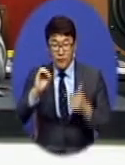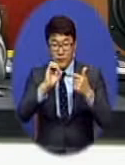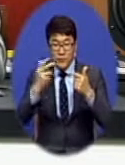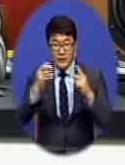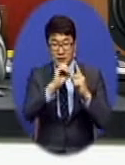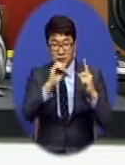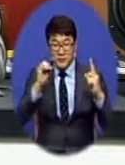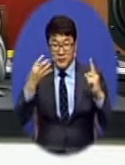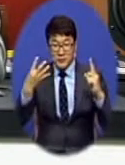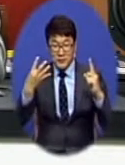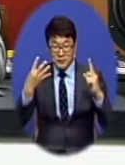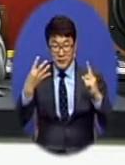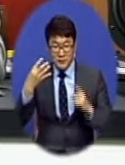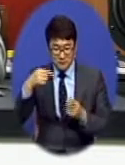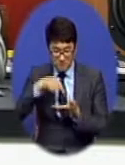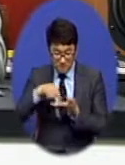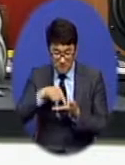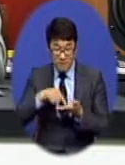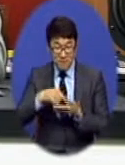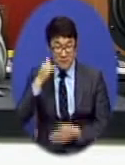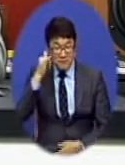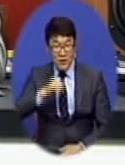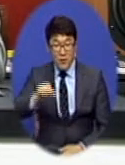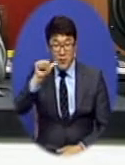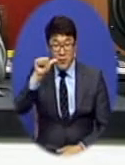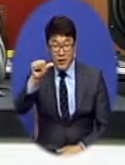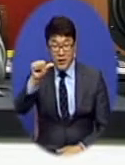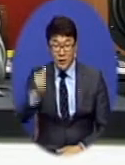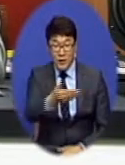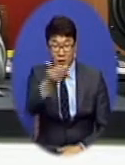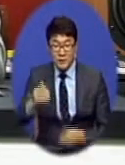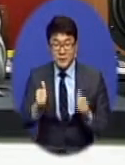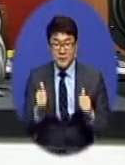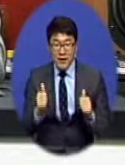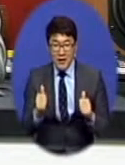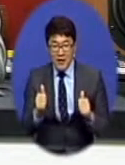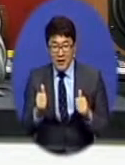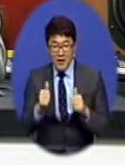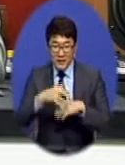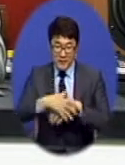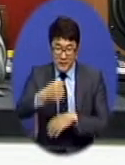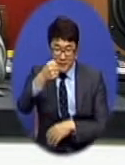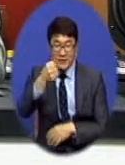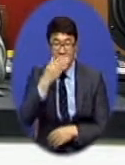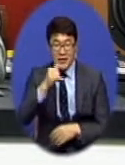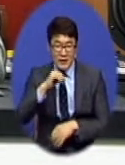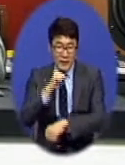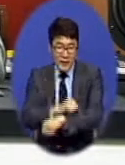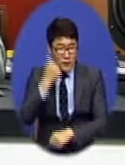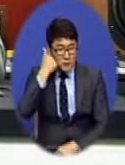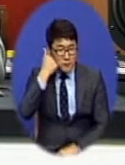그렇죠. ARS 060-608-1004번을 들으시고 네. 5번 시청자 심사로 들어오셔서 네. 잘